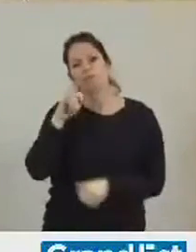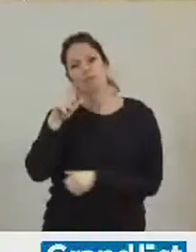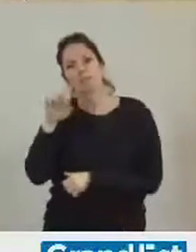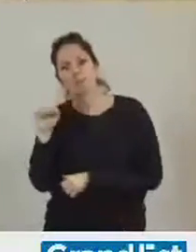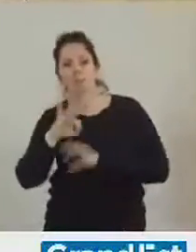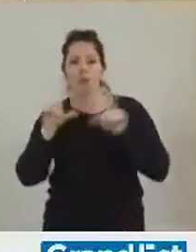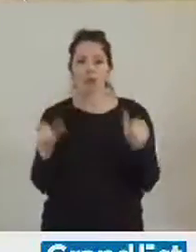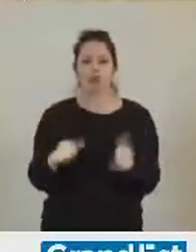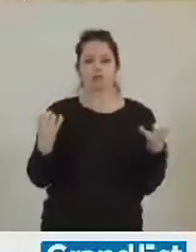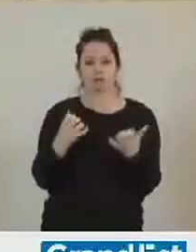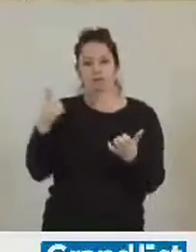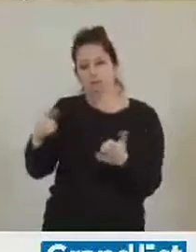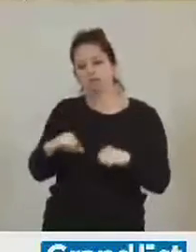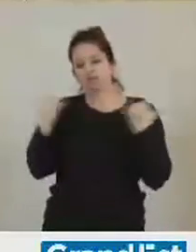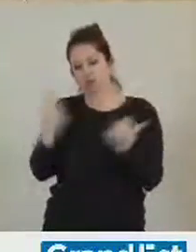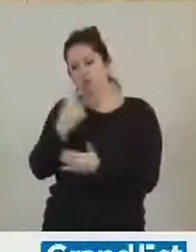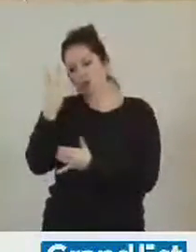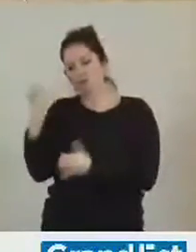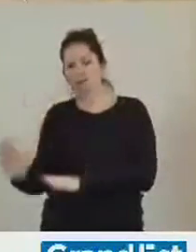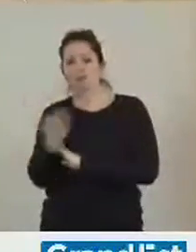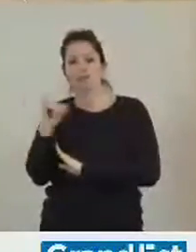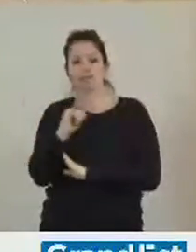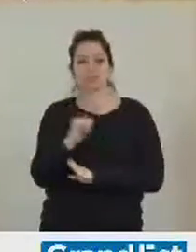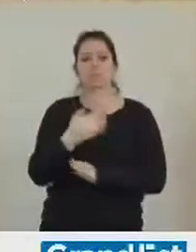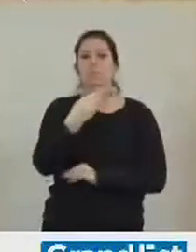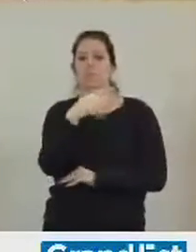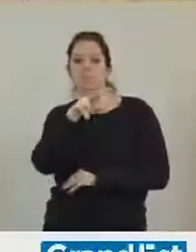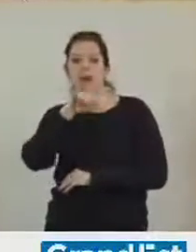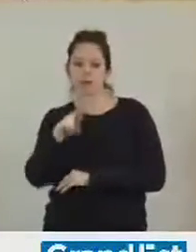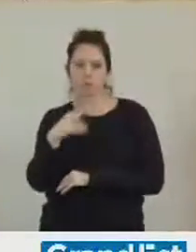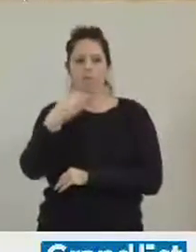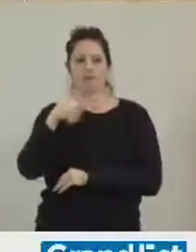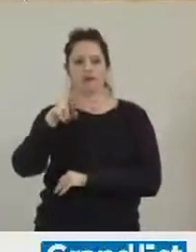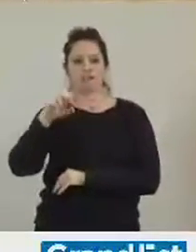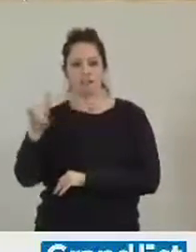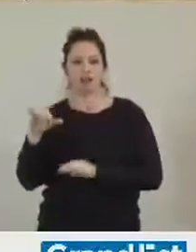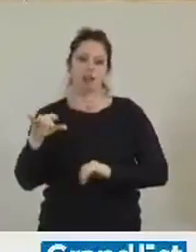cœur à nous proposer en jeunes talents, notamment Marion Maréchal Le Pen,